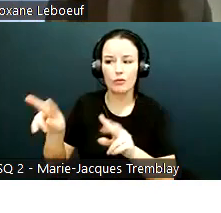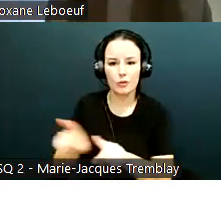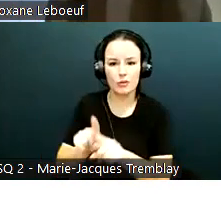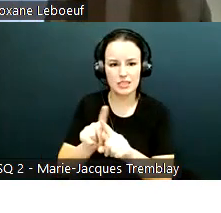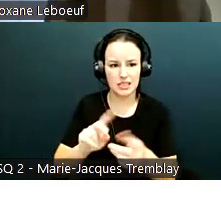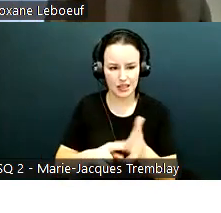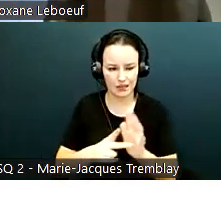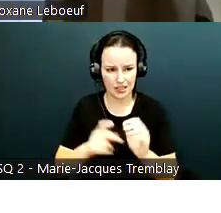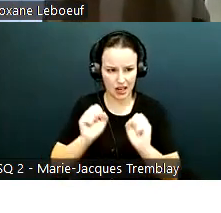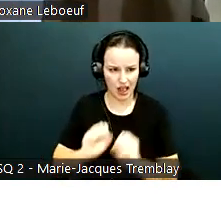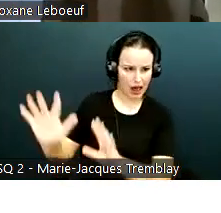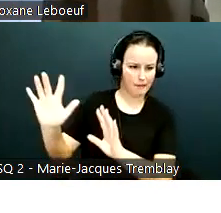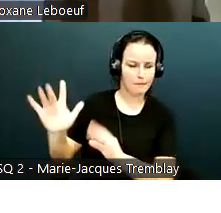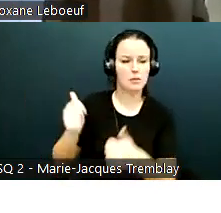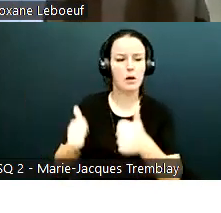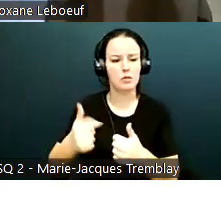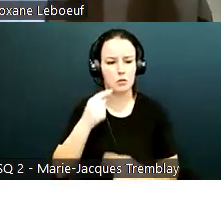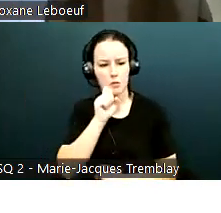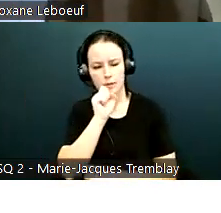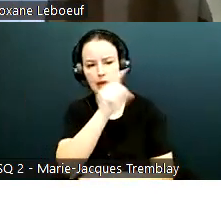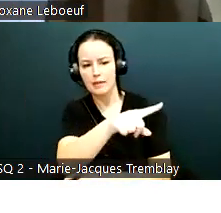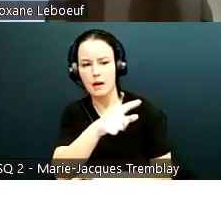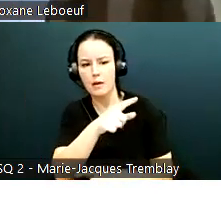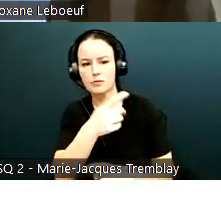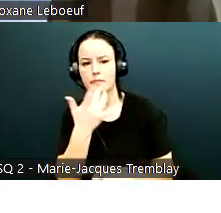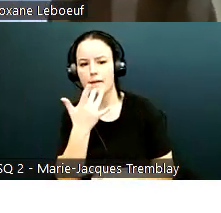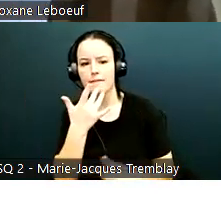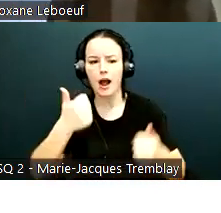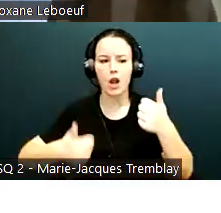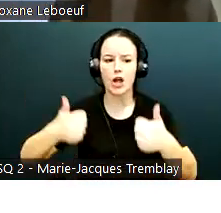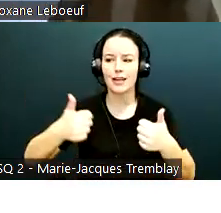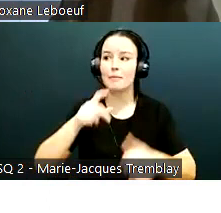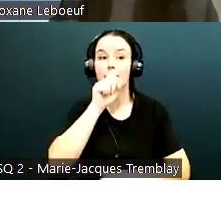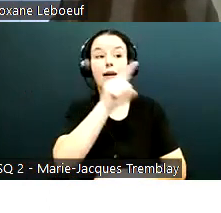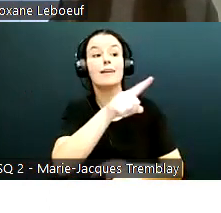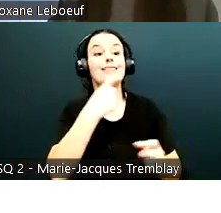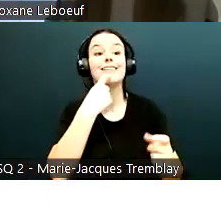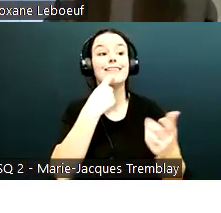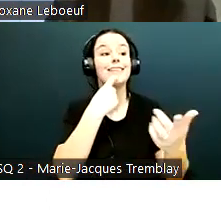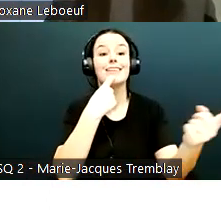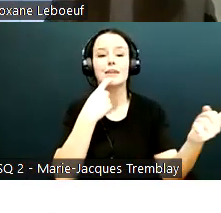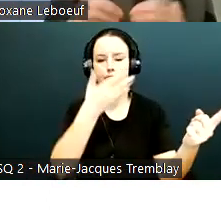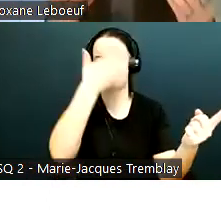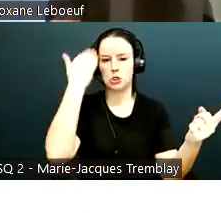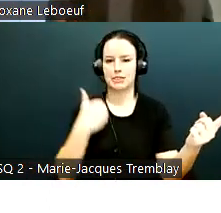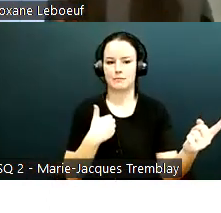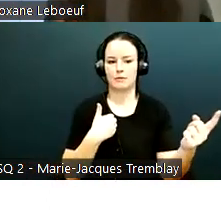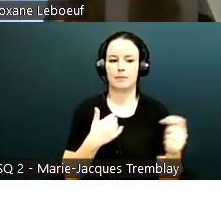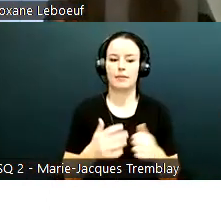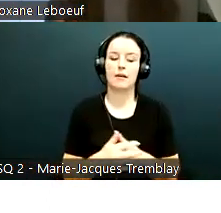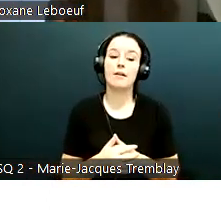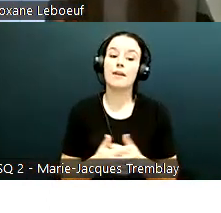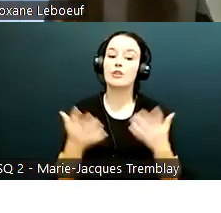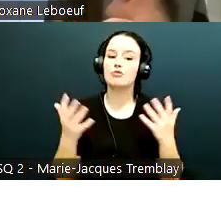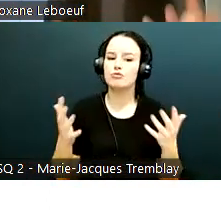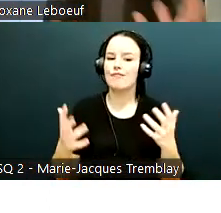peut aller laisser ça ou on est mieux de dénoncer ça à quelqu'un, mais à qui? Je ne le sais pas. Donc, parmi les freins qui ont